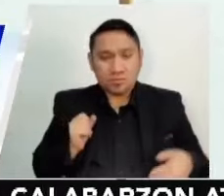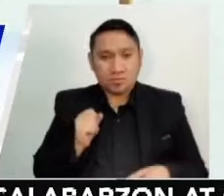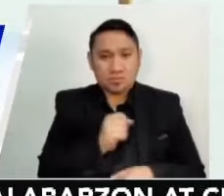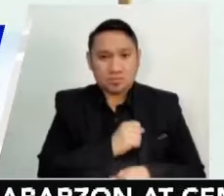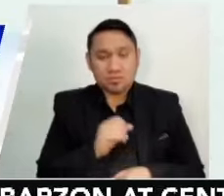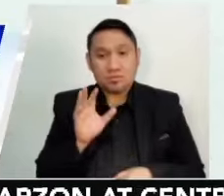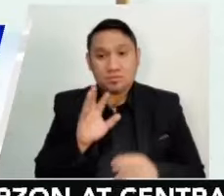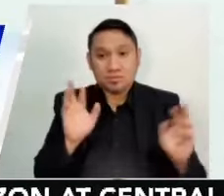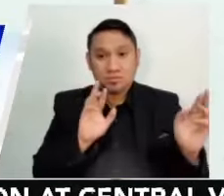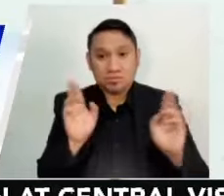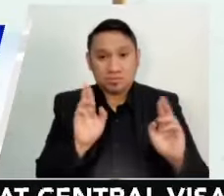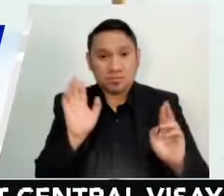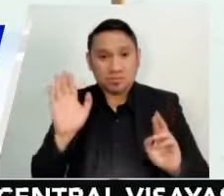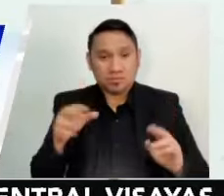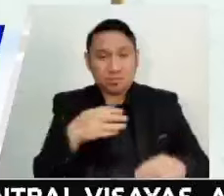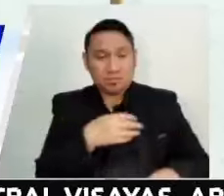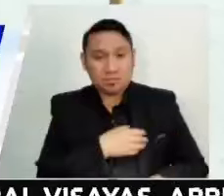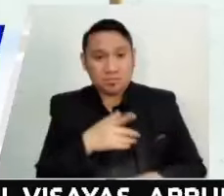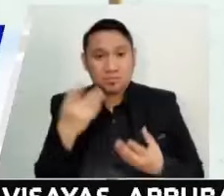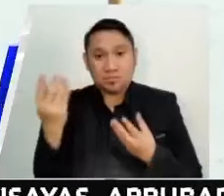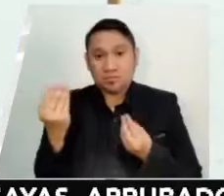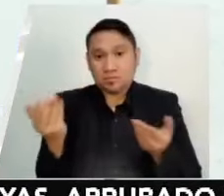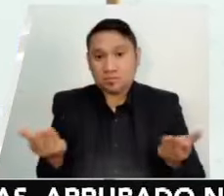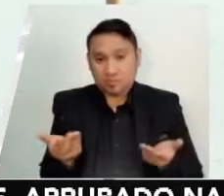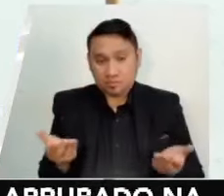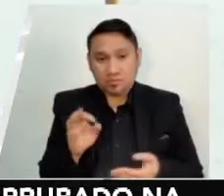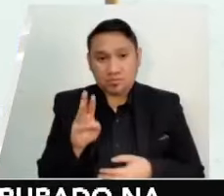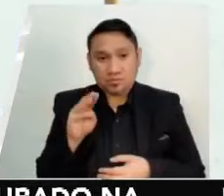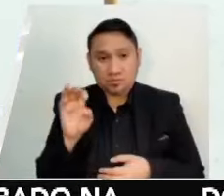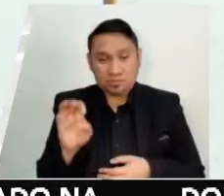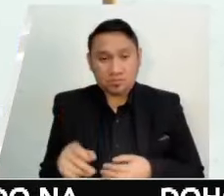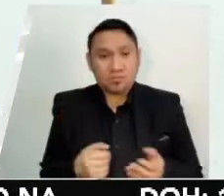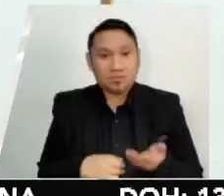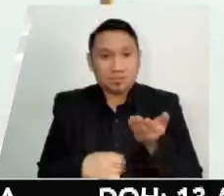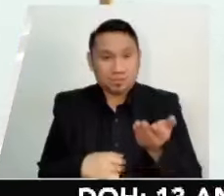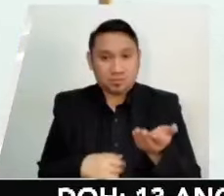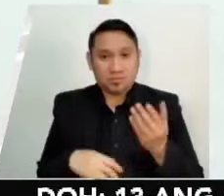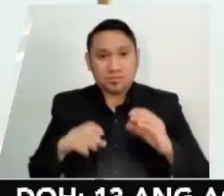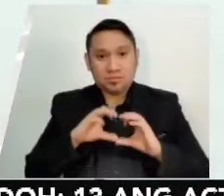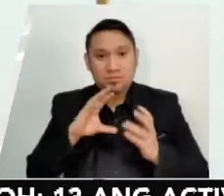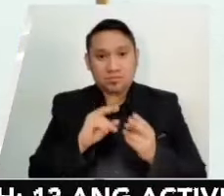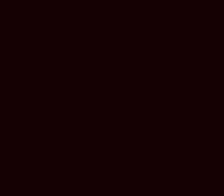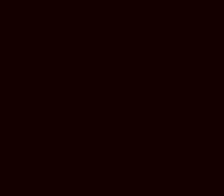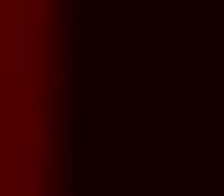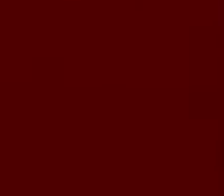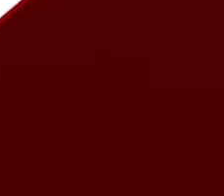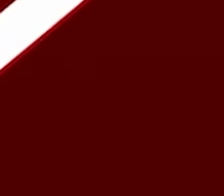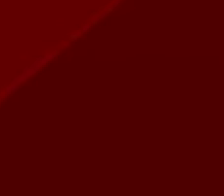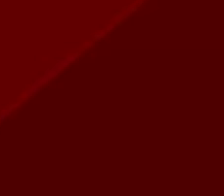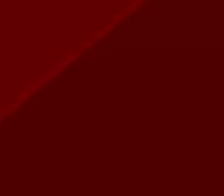SWAT. Yan muna ilitas mula rito sa Camp Crame. Ako po si James Agustin para sa GMA Integrated News.